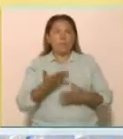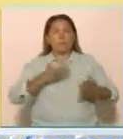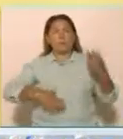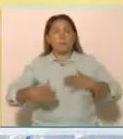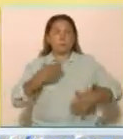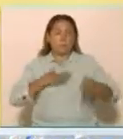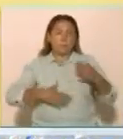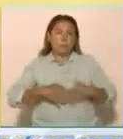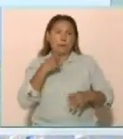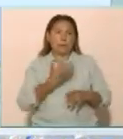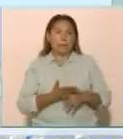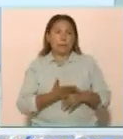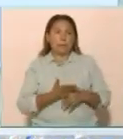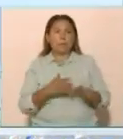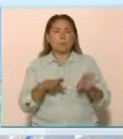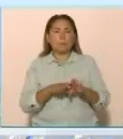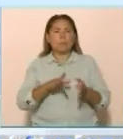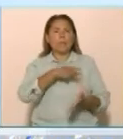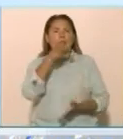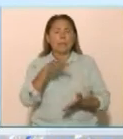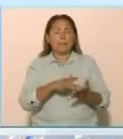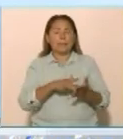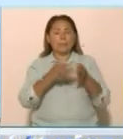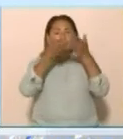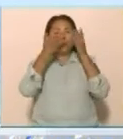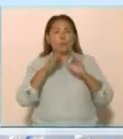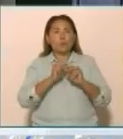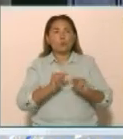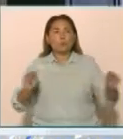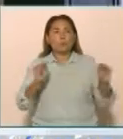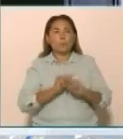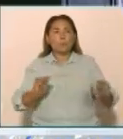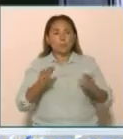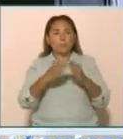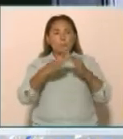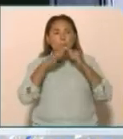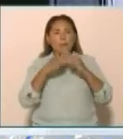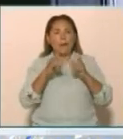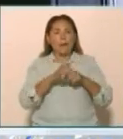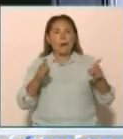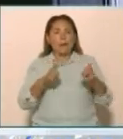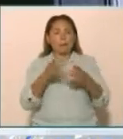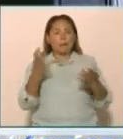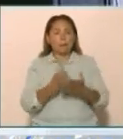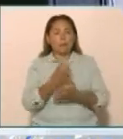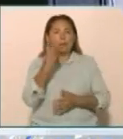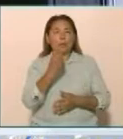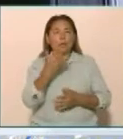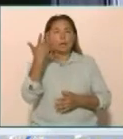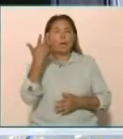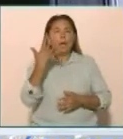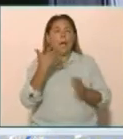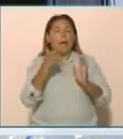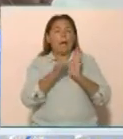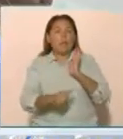Қуанышымызда енді шек жоқ. Сондай қалалық Бекет ата мешітінің ұстазы да баспаналы болды. Бұл акция аясында табысталған 256-шы